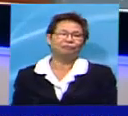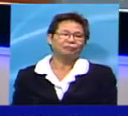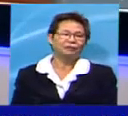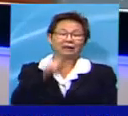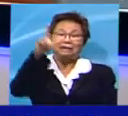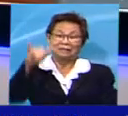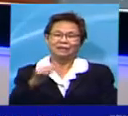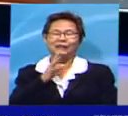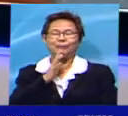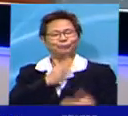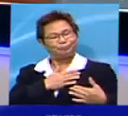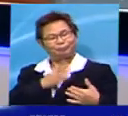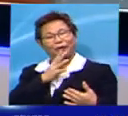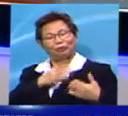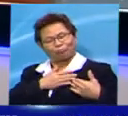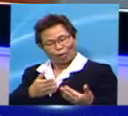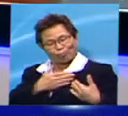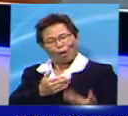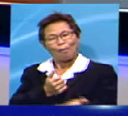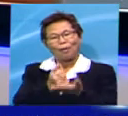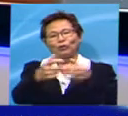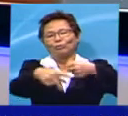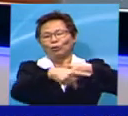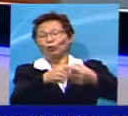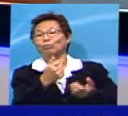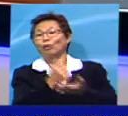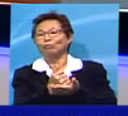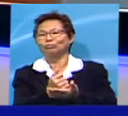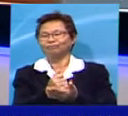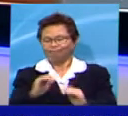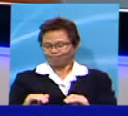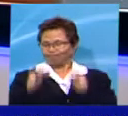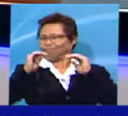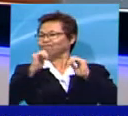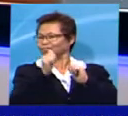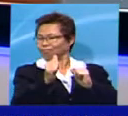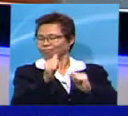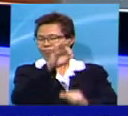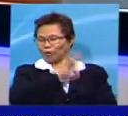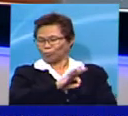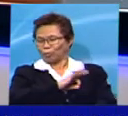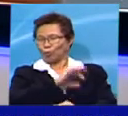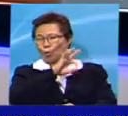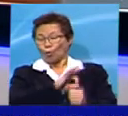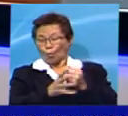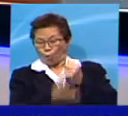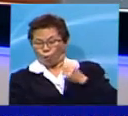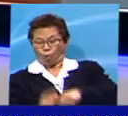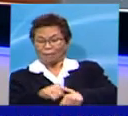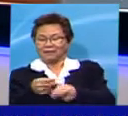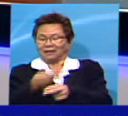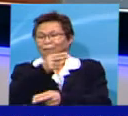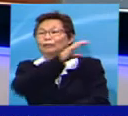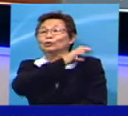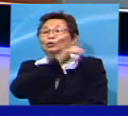jili melahirkan komitmen untuk membantu Proton mengukuhkan semula kedudukannya sekaligus meraih keuntungan dalam tempoh yang singkat pengerusinya Lee